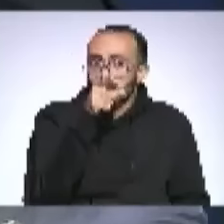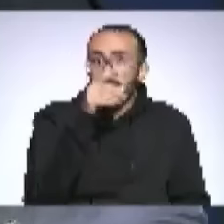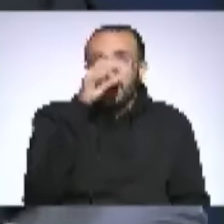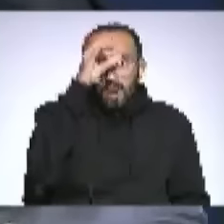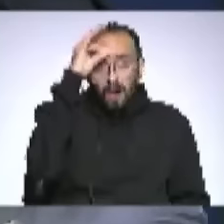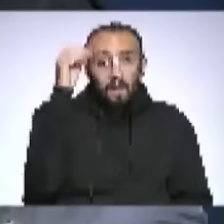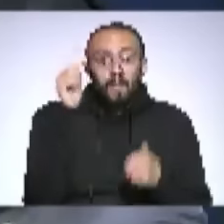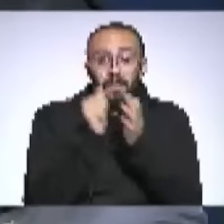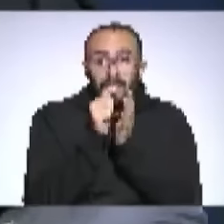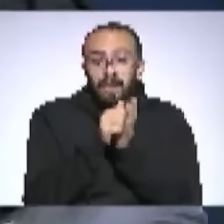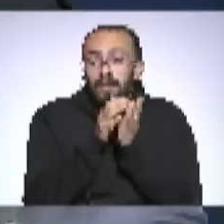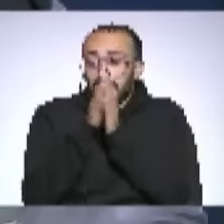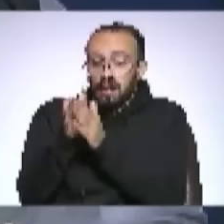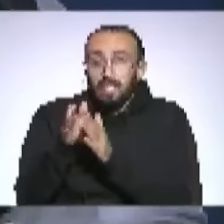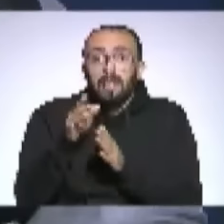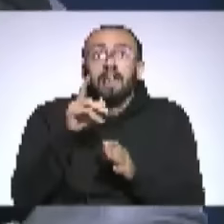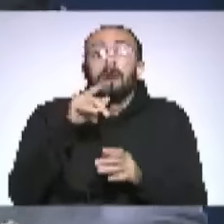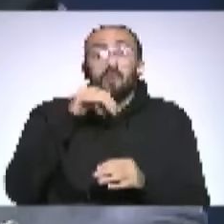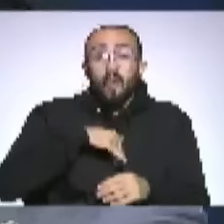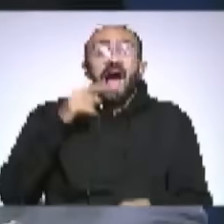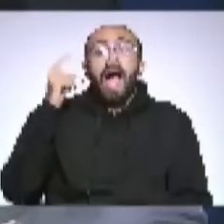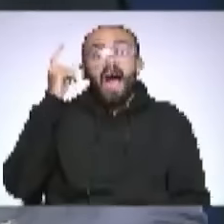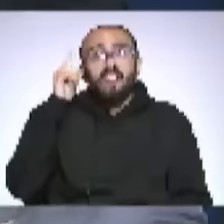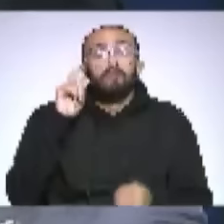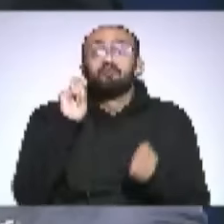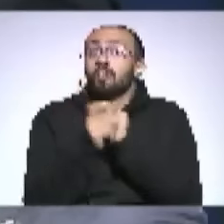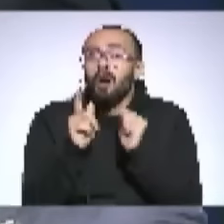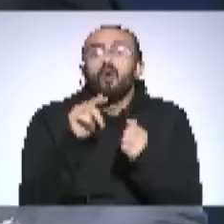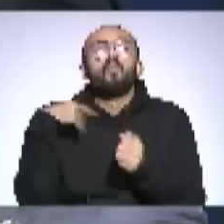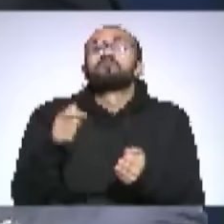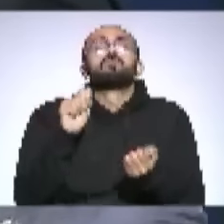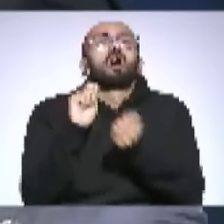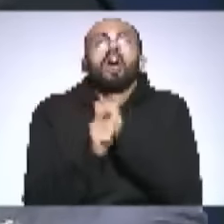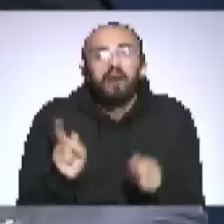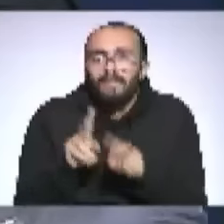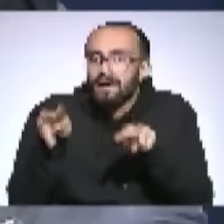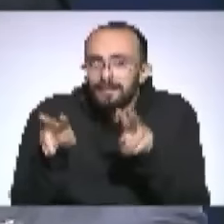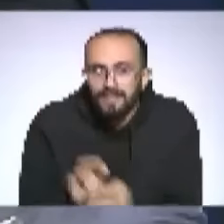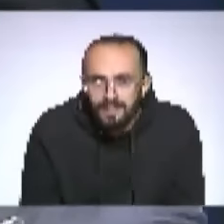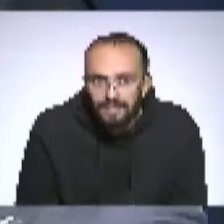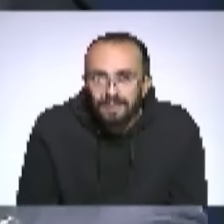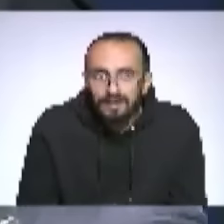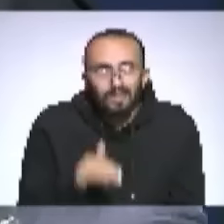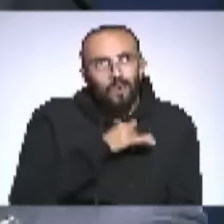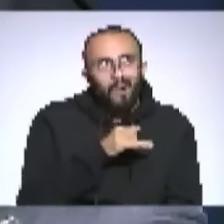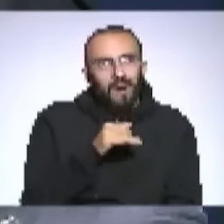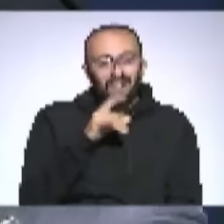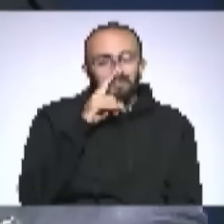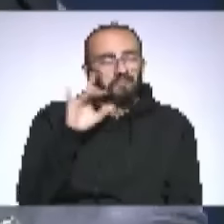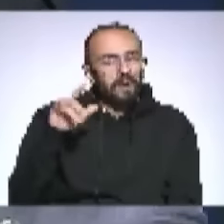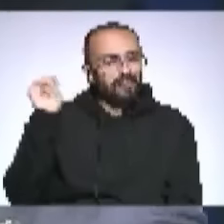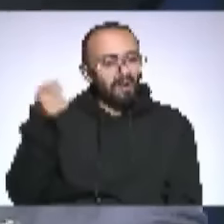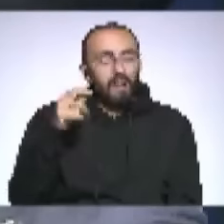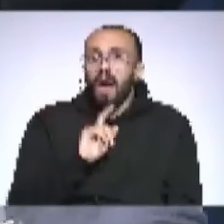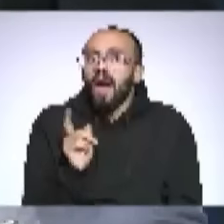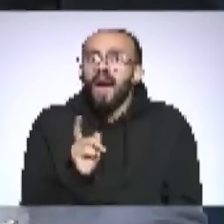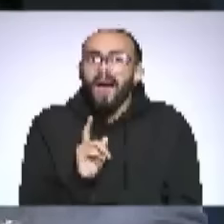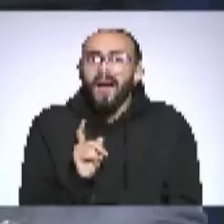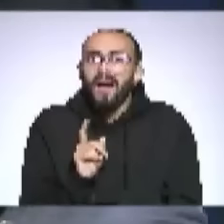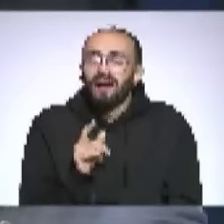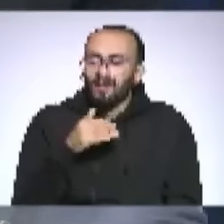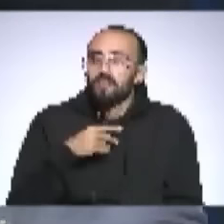راجعه وعارفه انه لم يتغير ولن يتغير ما تخدعي نفسك ف قولي انا